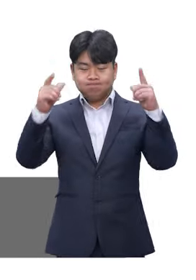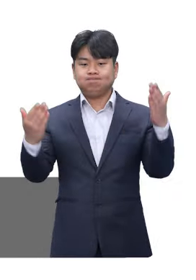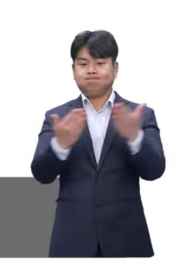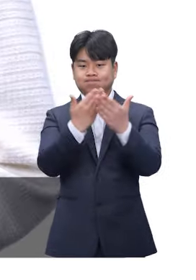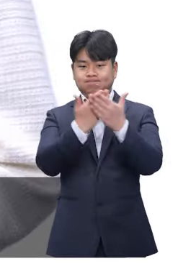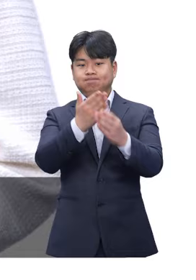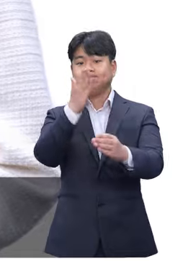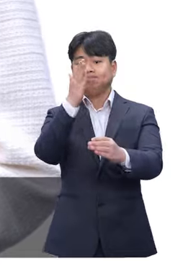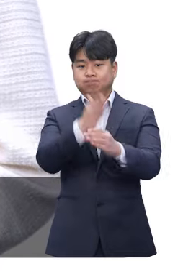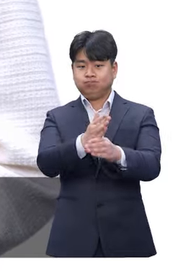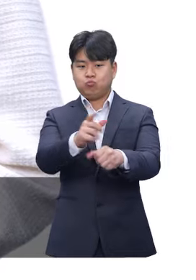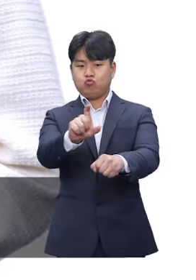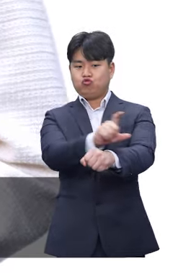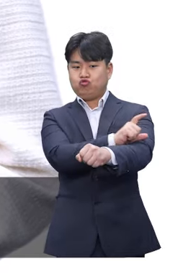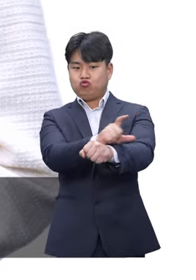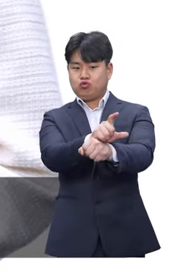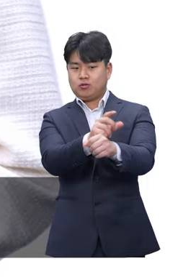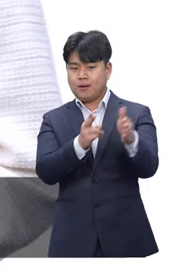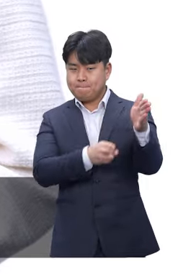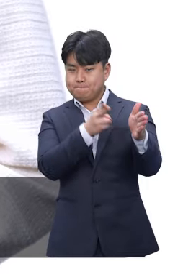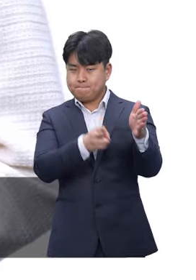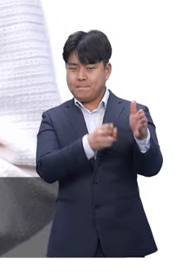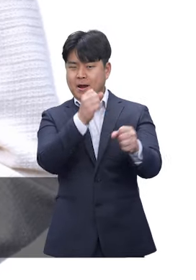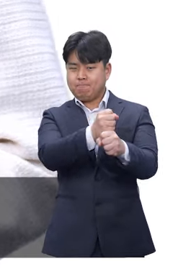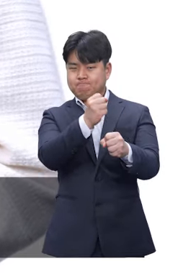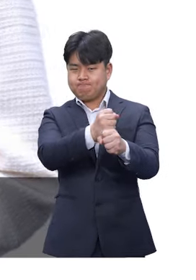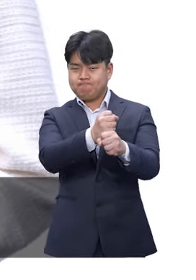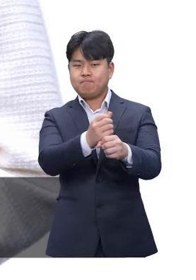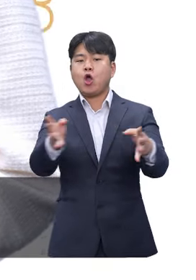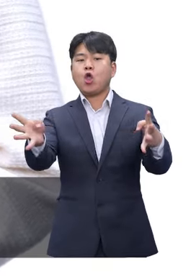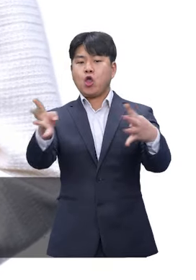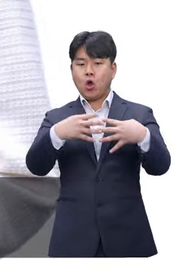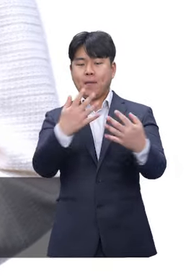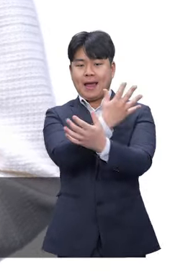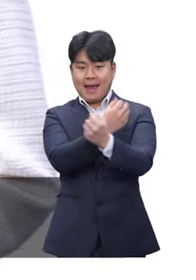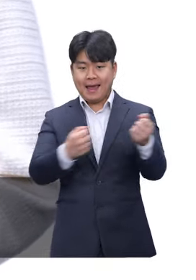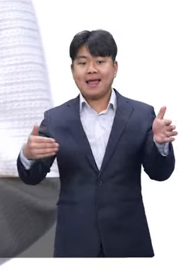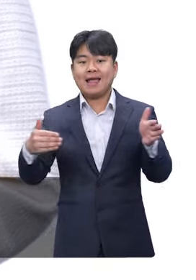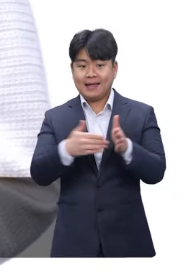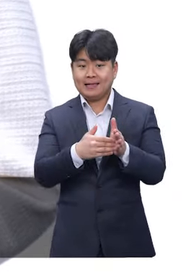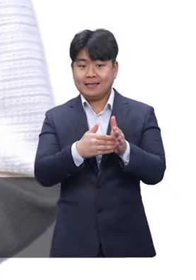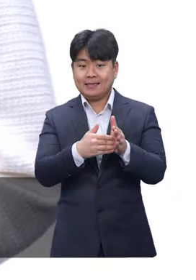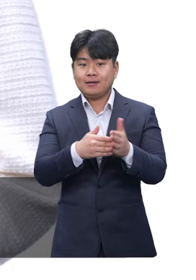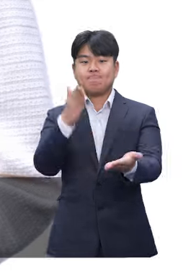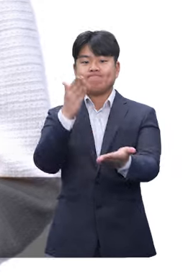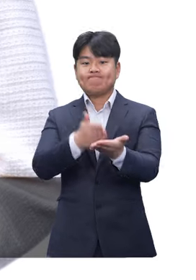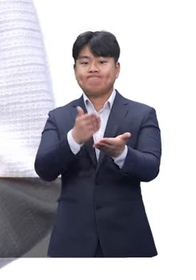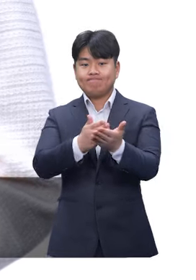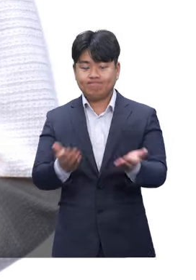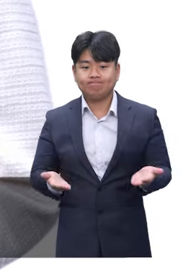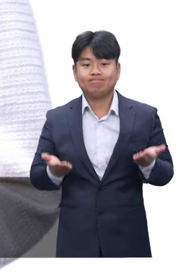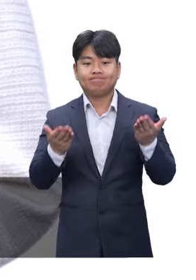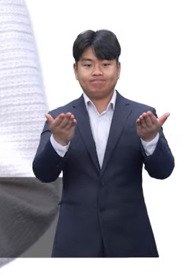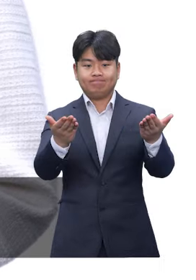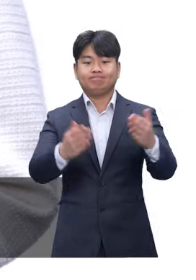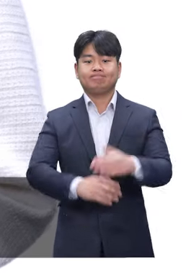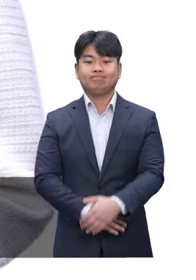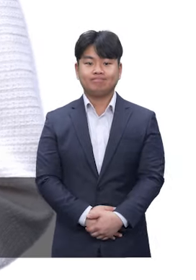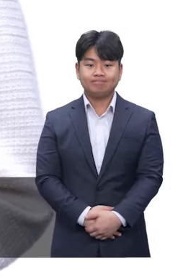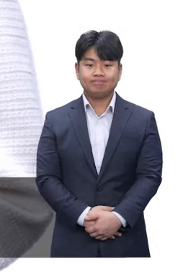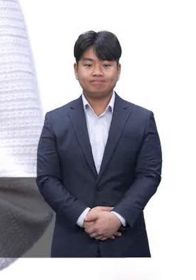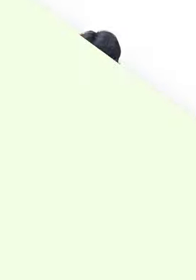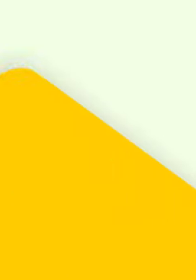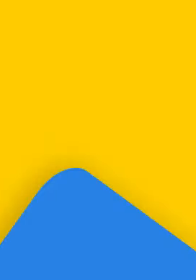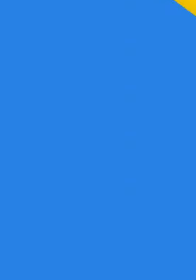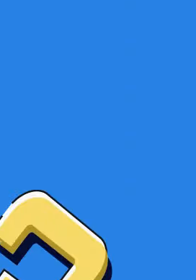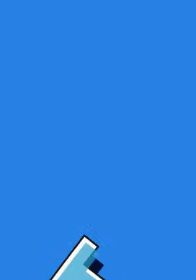전망입니다. 그 시작점이 될 GTX 신호선 인덕원역 설치를 위한 협약식이 진행됐는데요. 자세한 소식 3분 안양에서